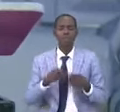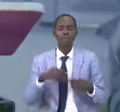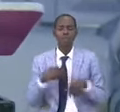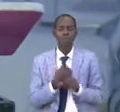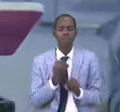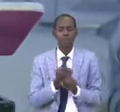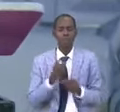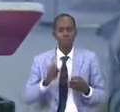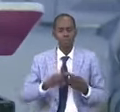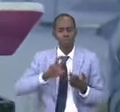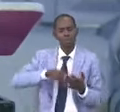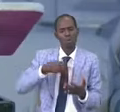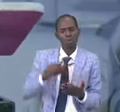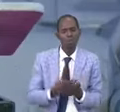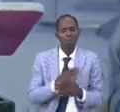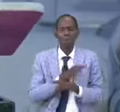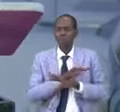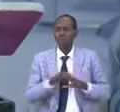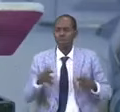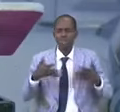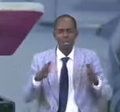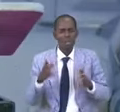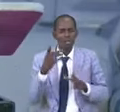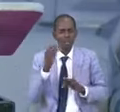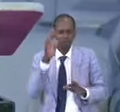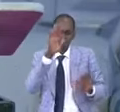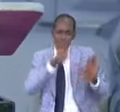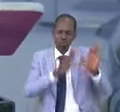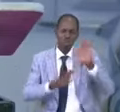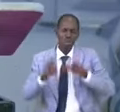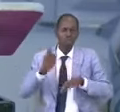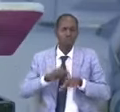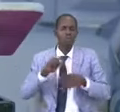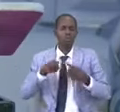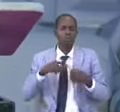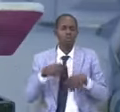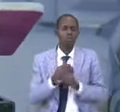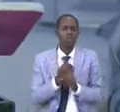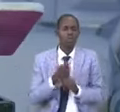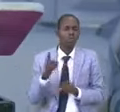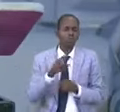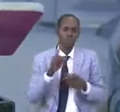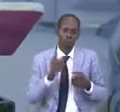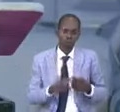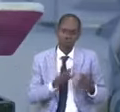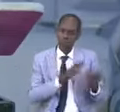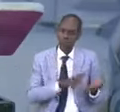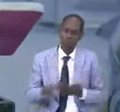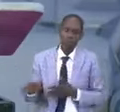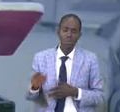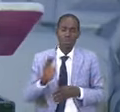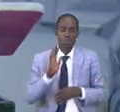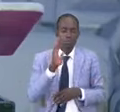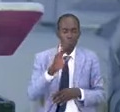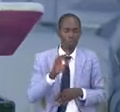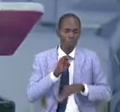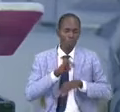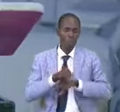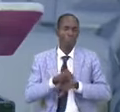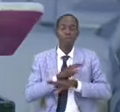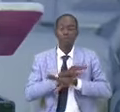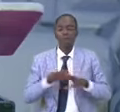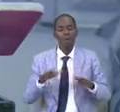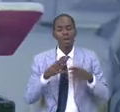troubles ta manière compromettre ta vie ta foi et même ton ministère ne laisse pas la pauvreté